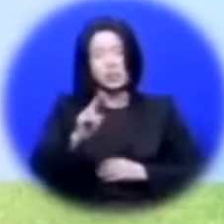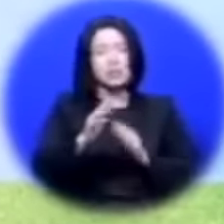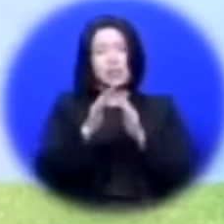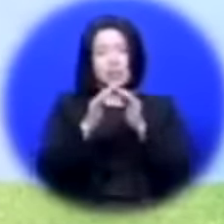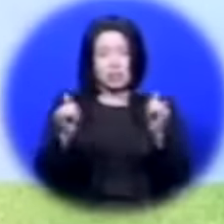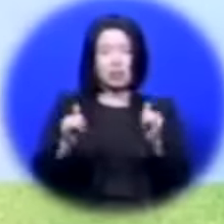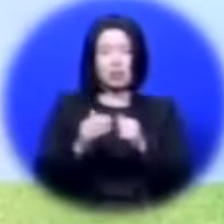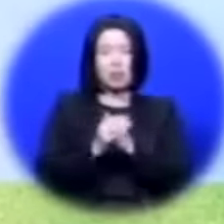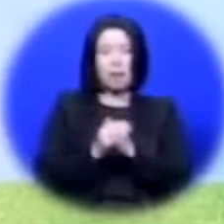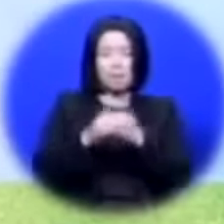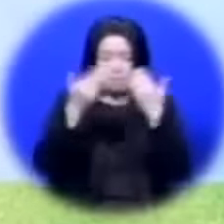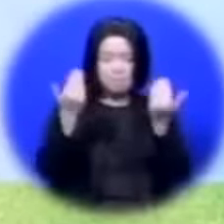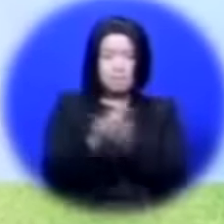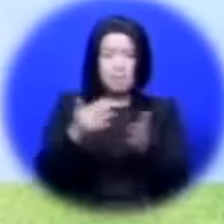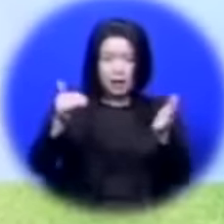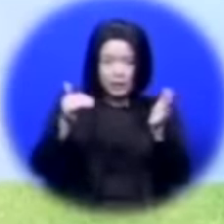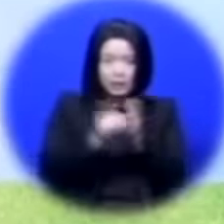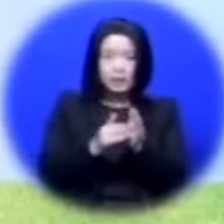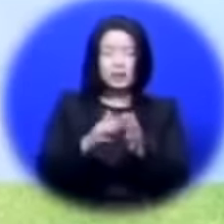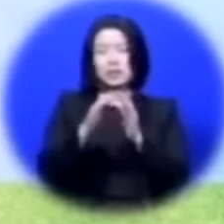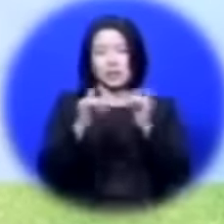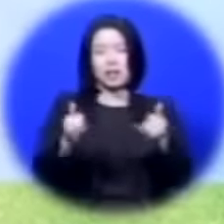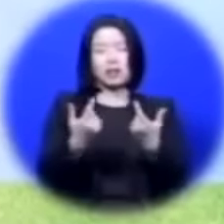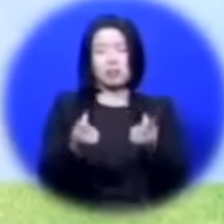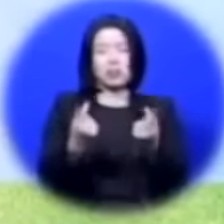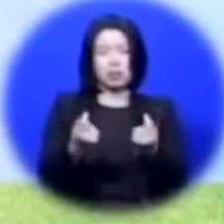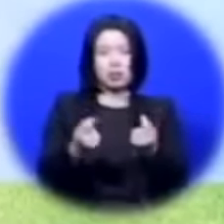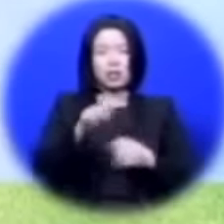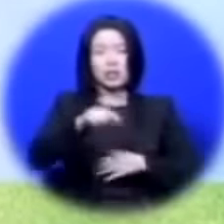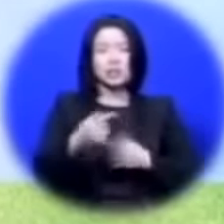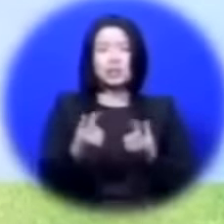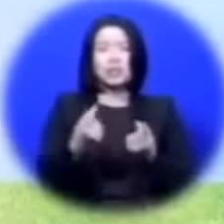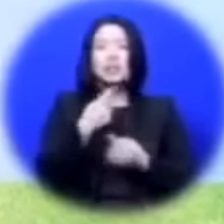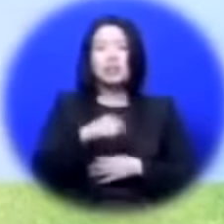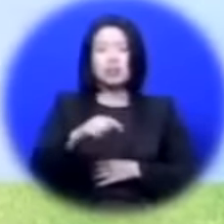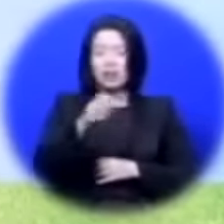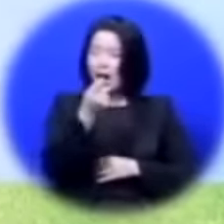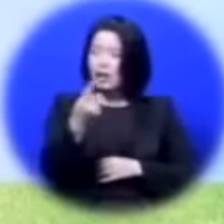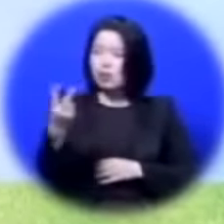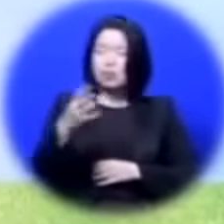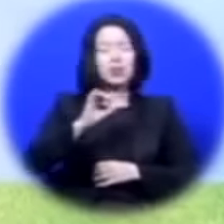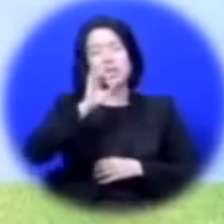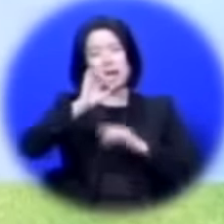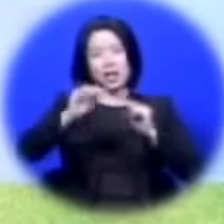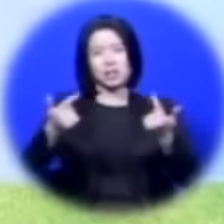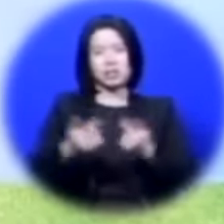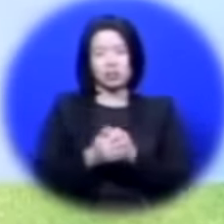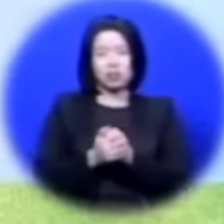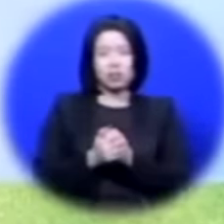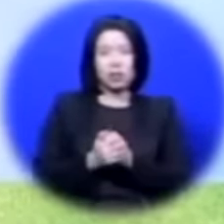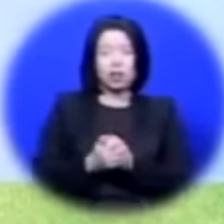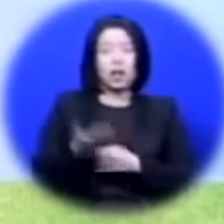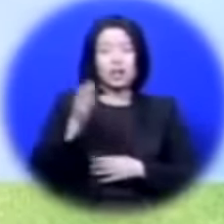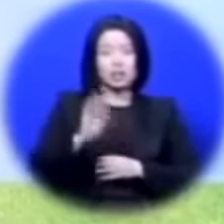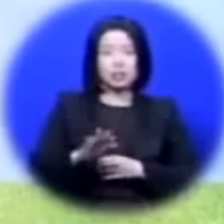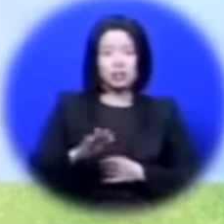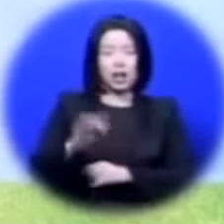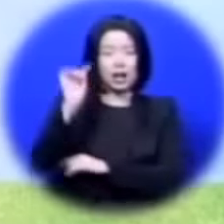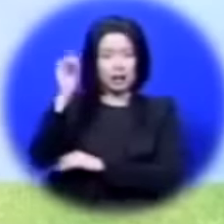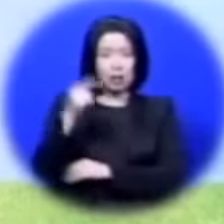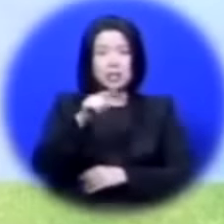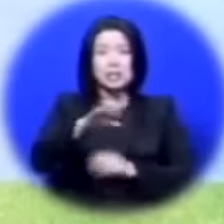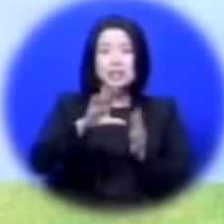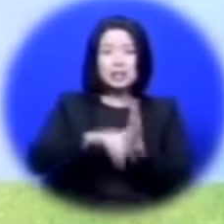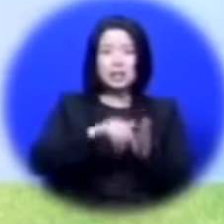끝장난 마지막 인생을 살아가는 사람처럼 그 저기 한두 번이 아닙니다 다윗도 그러나 그때마다